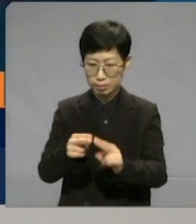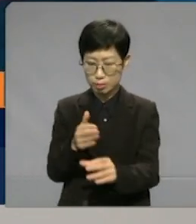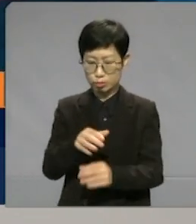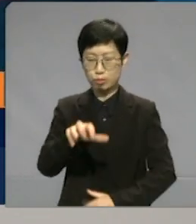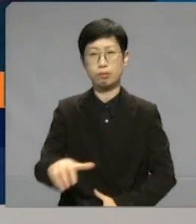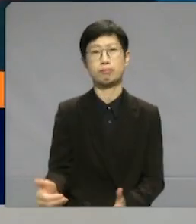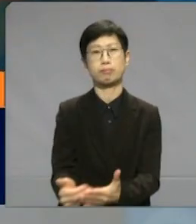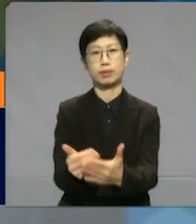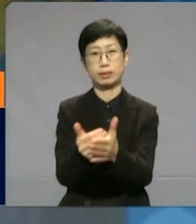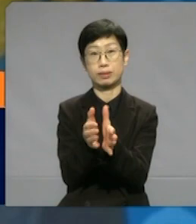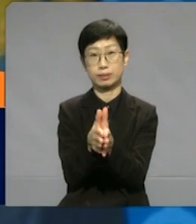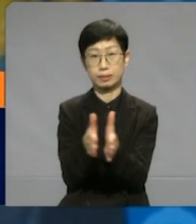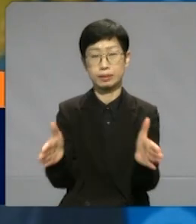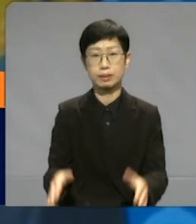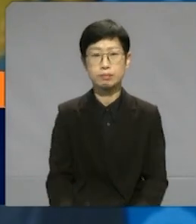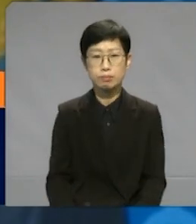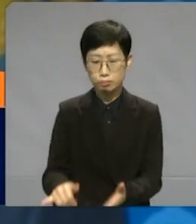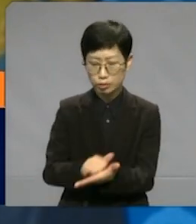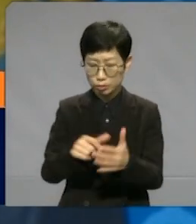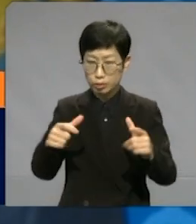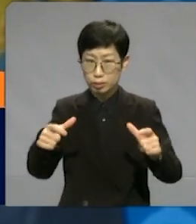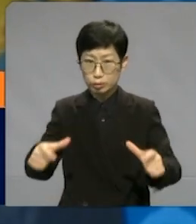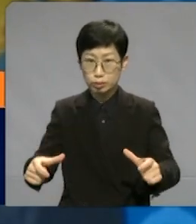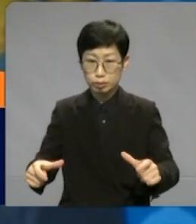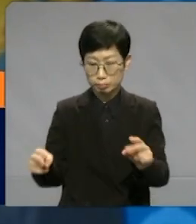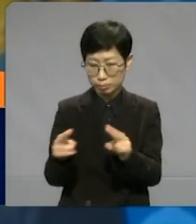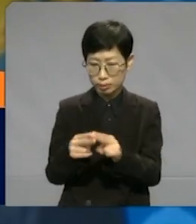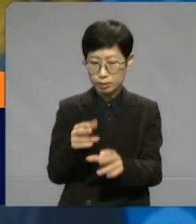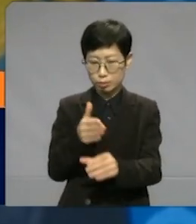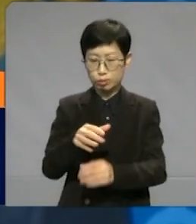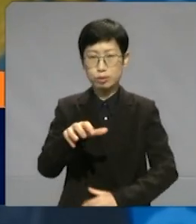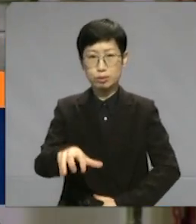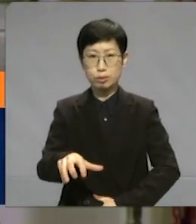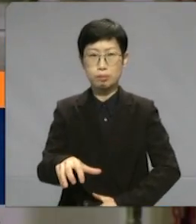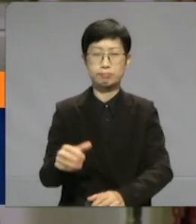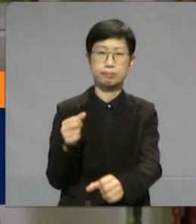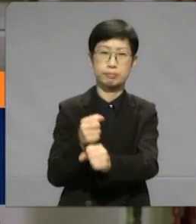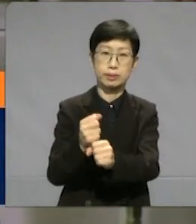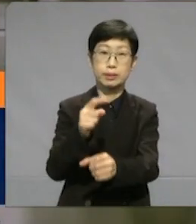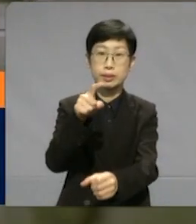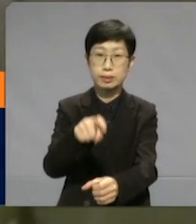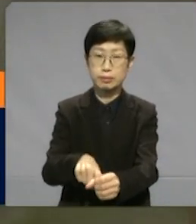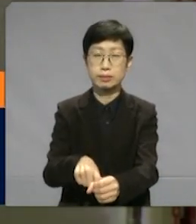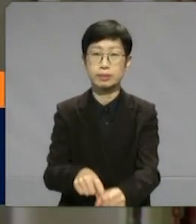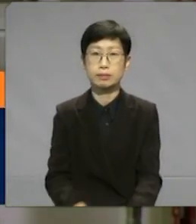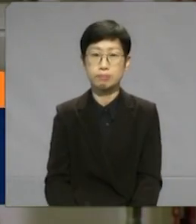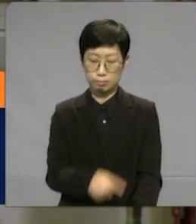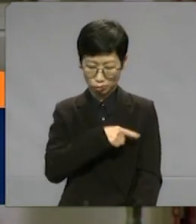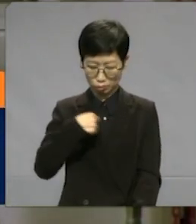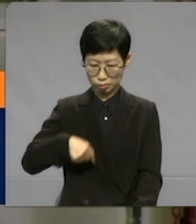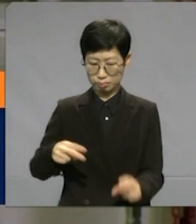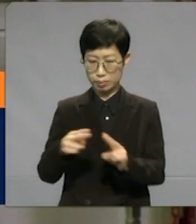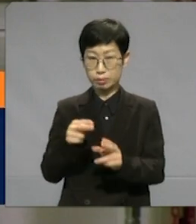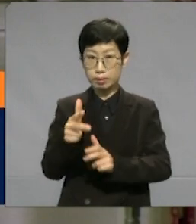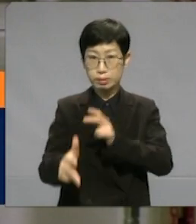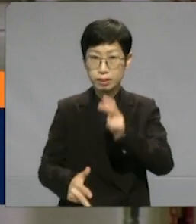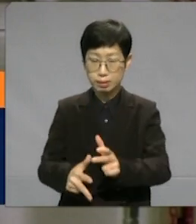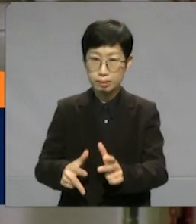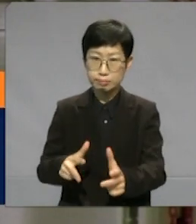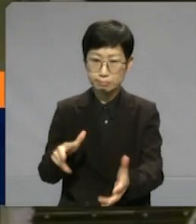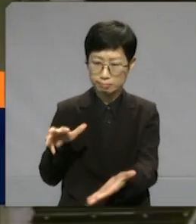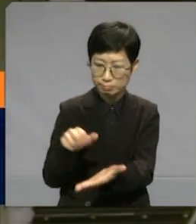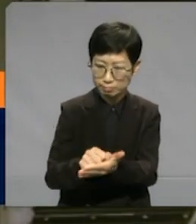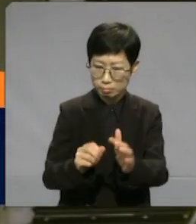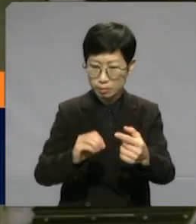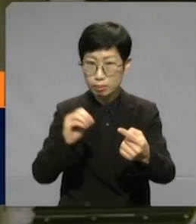도약에 나섭니다. 뉴욕주를 글로벌 반도체 중심지로 만들기 위해서인데요. 중국이 반도체 산업을 장악하려